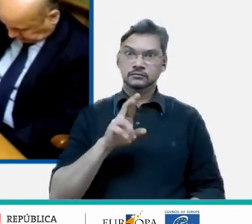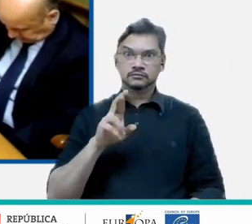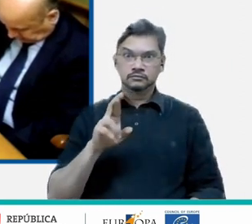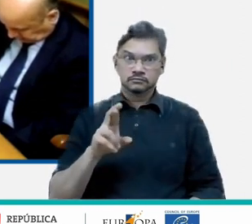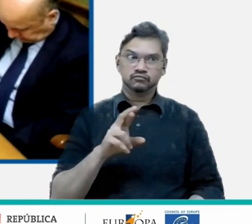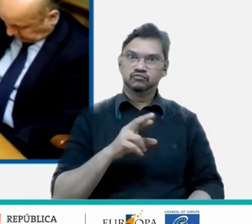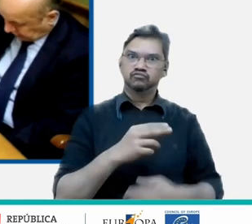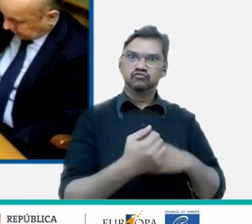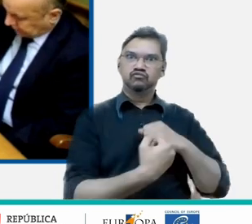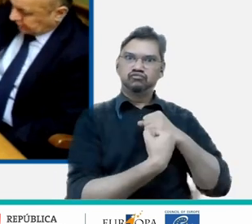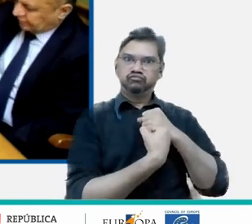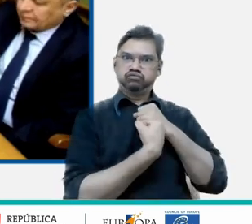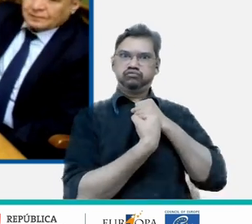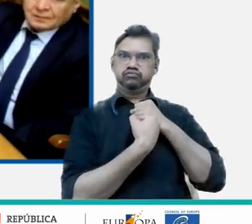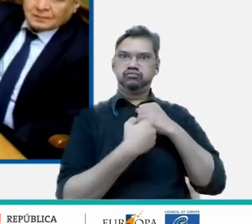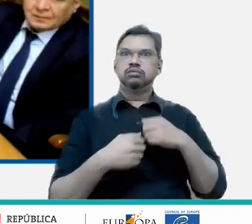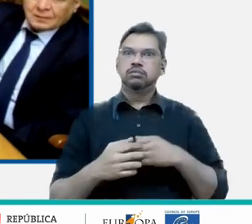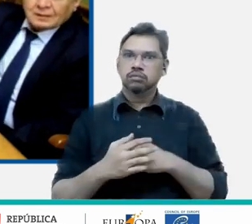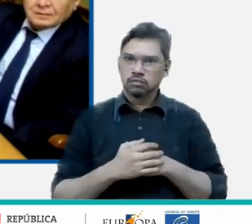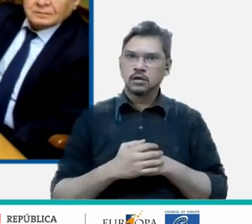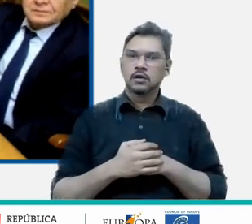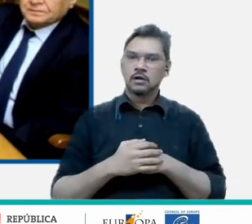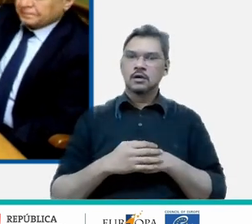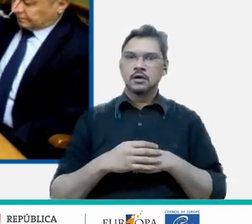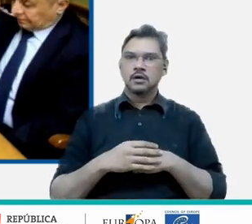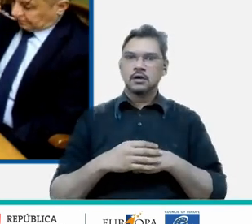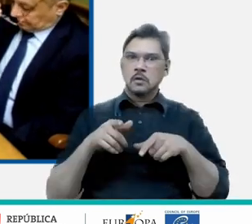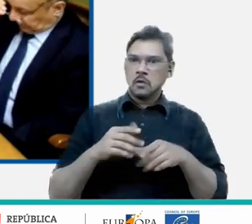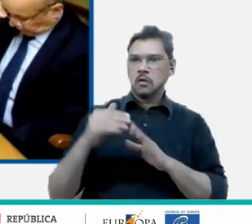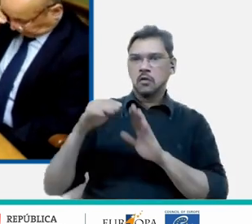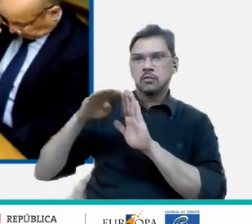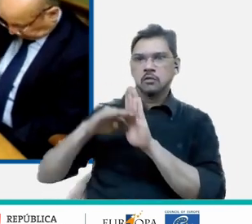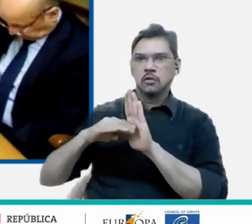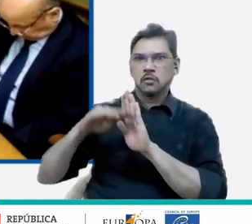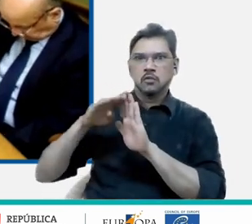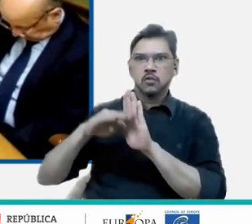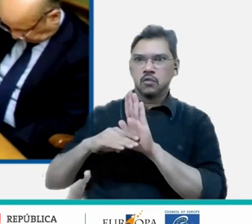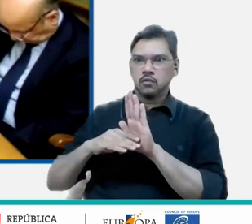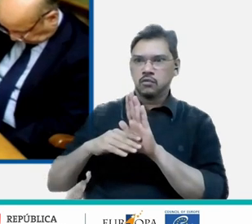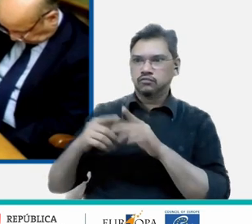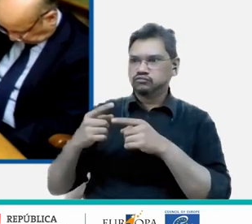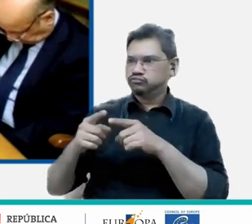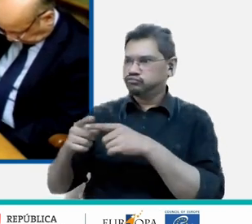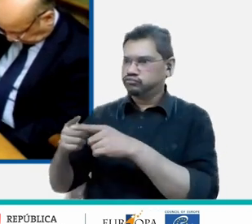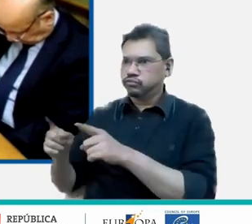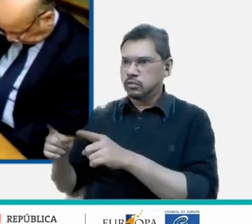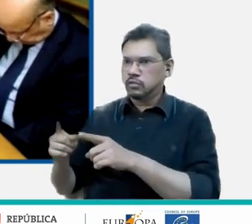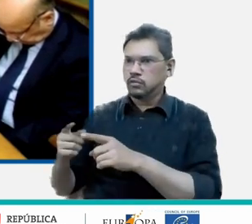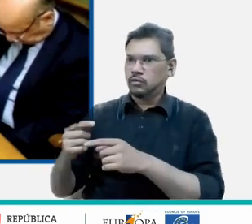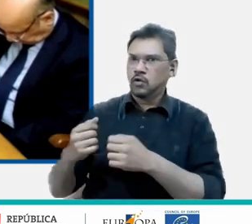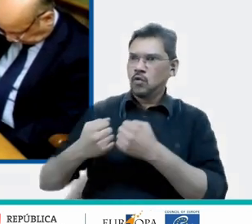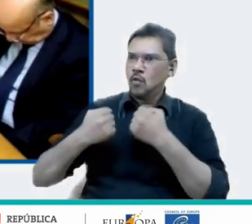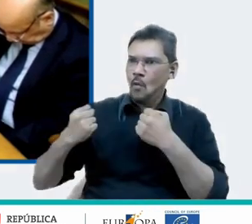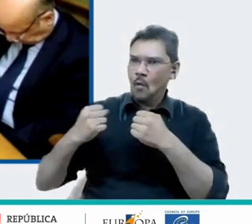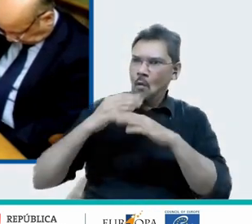разработки плана оповещения устойчивости города, исполнительный орган государственной власти город Душанбе